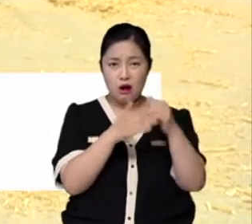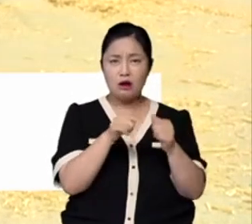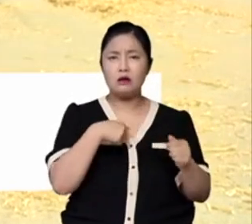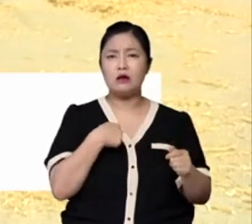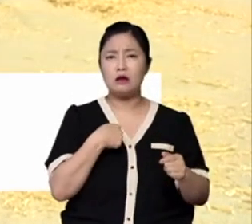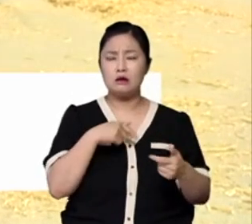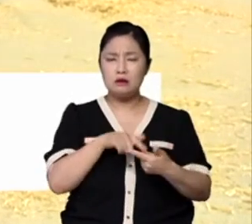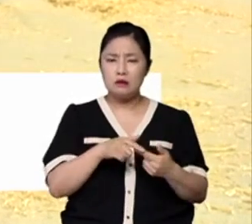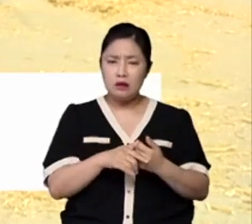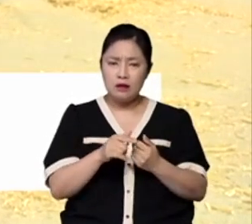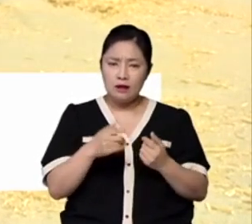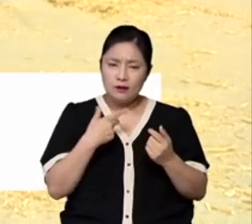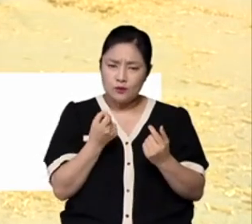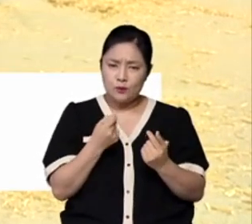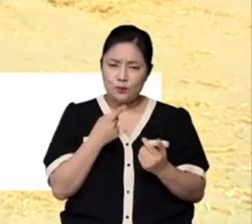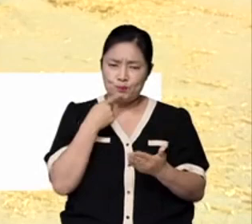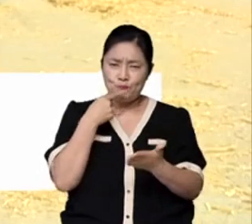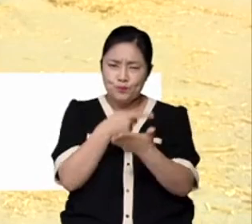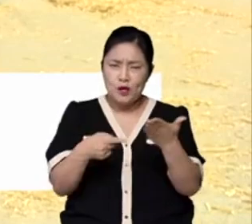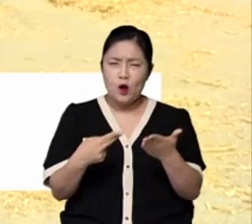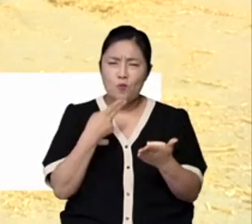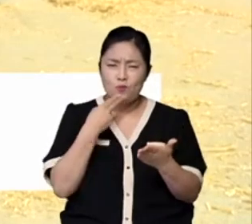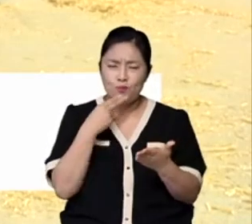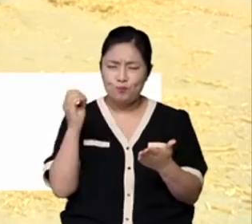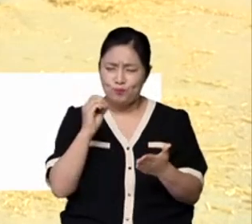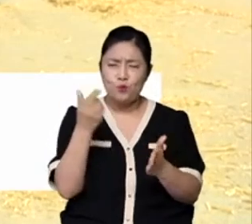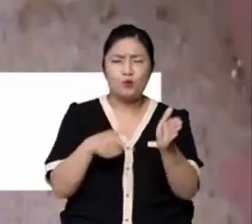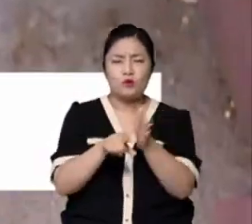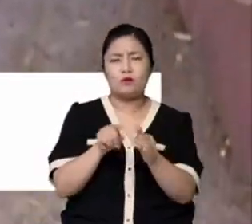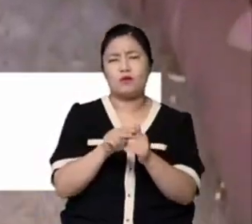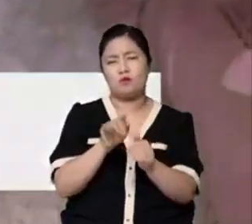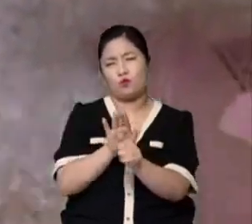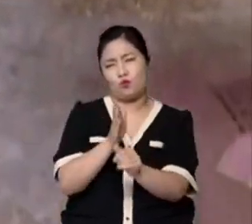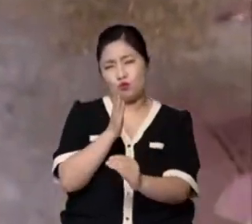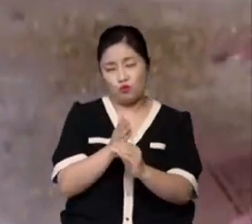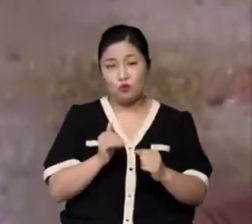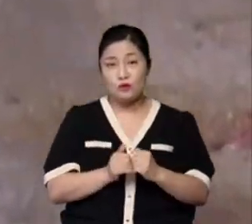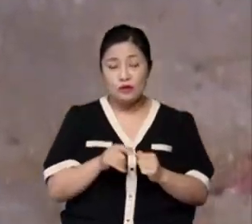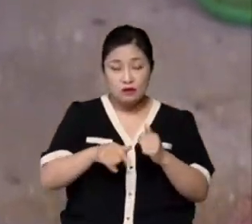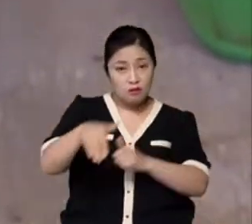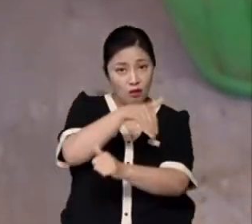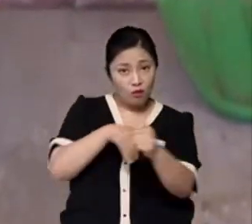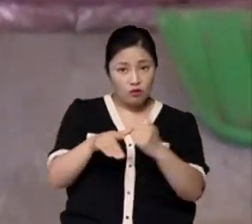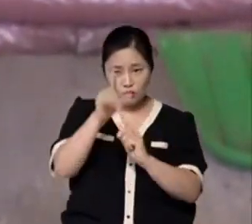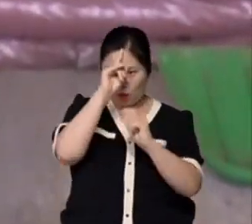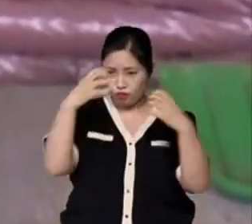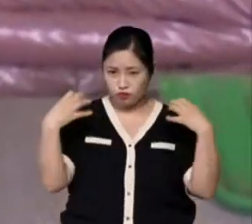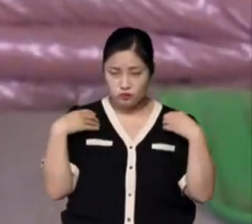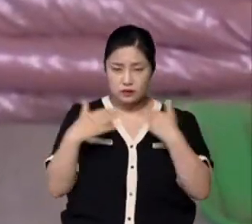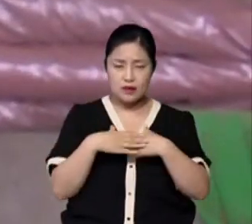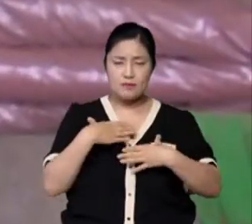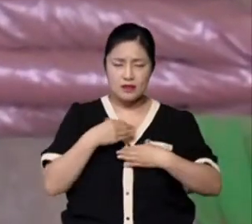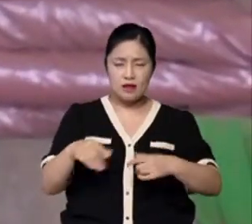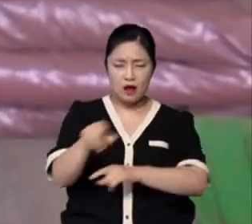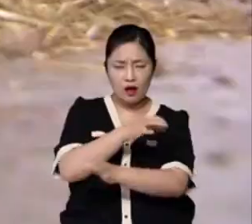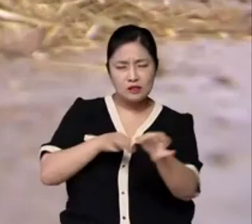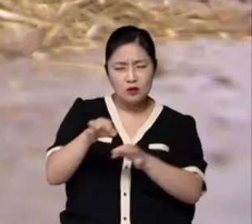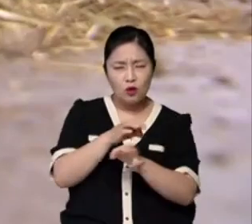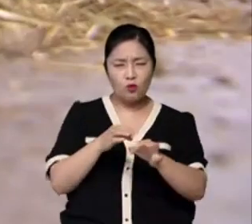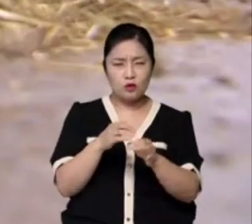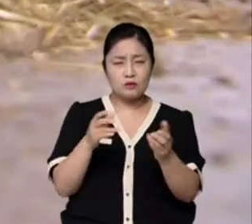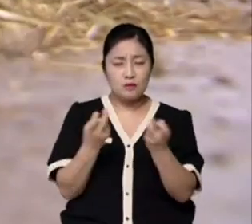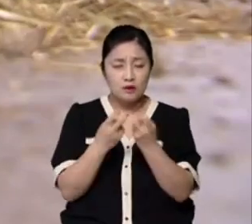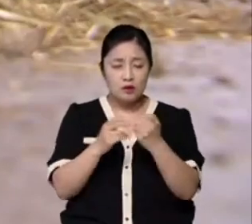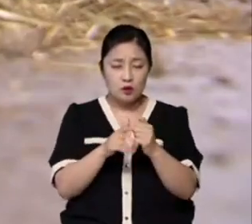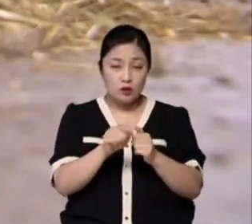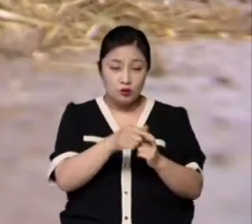거기에 손익분기점을 제로베이스로 놓고 경영을 하고 있습니다. 사정이 이런데도 정부가 민생안정대책의 일환으로